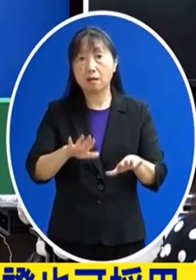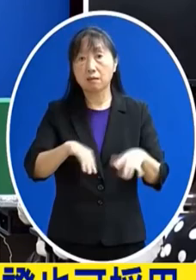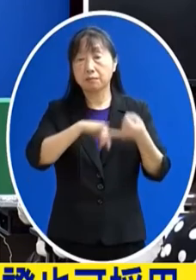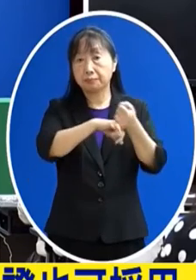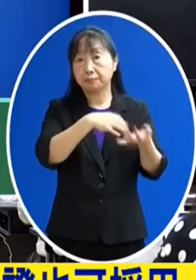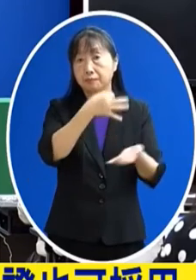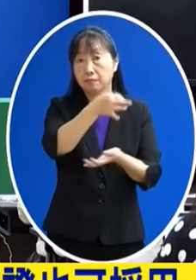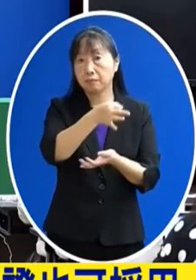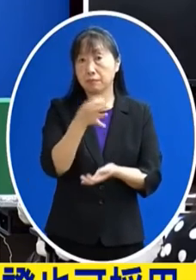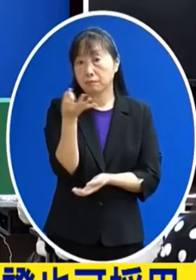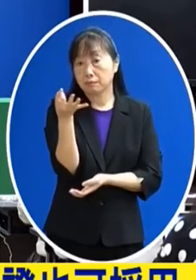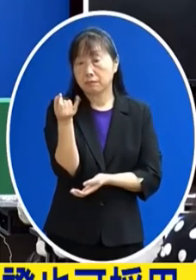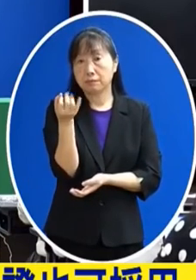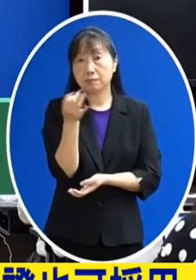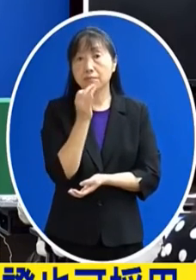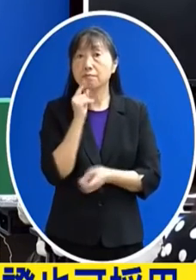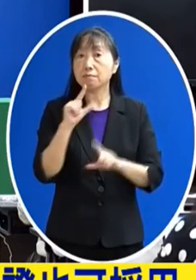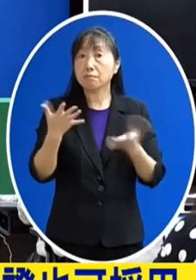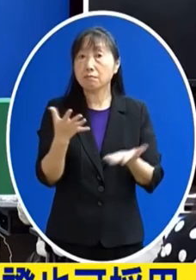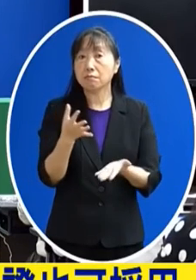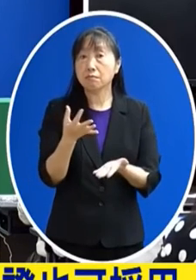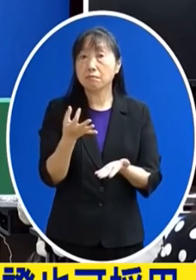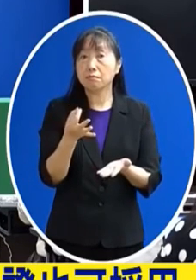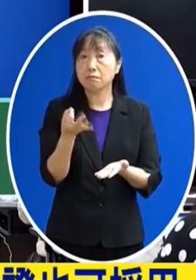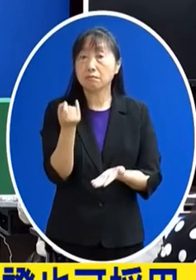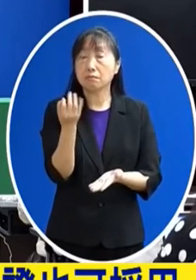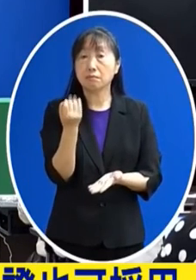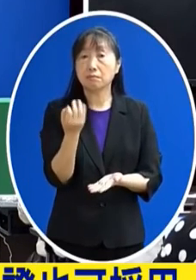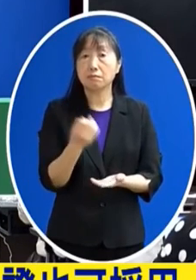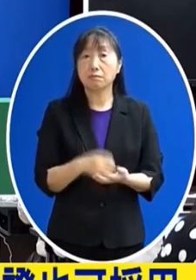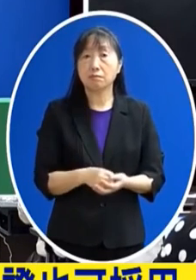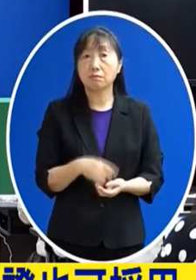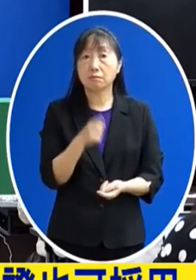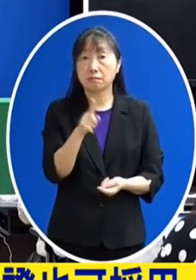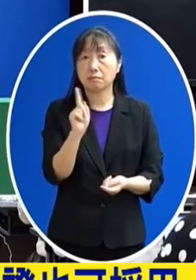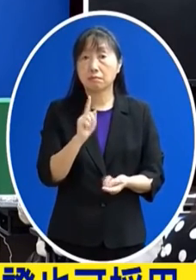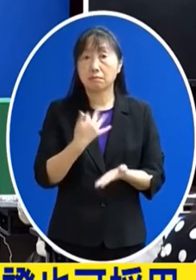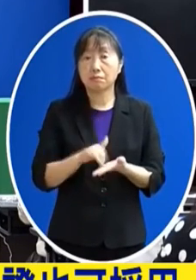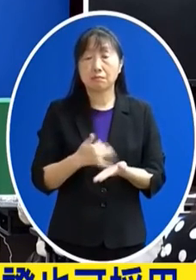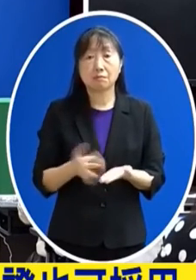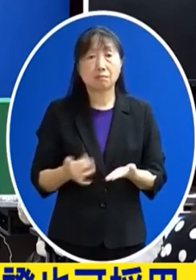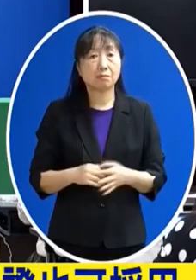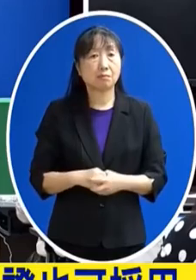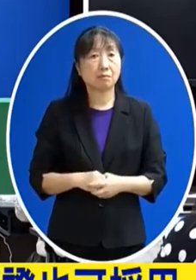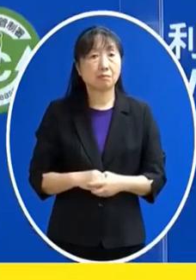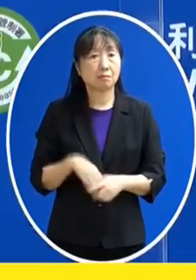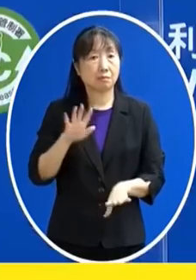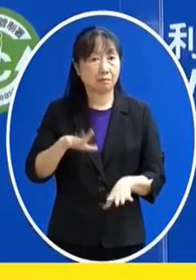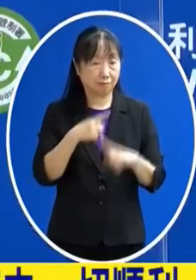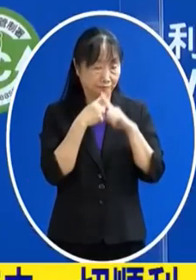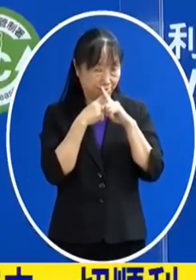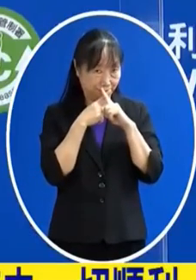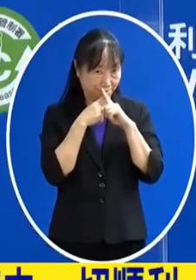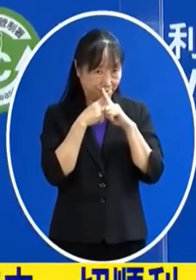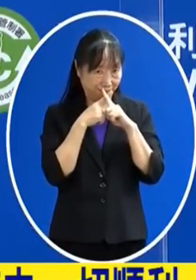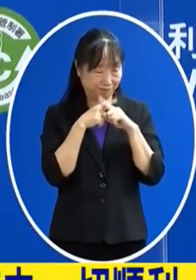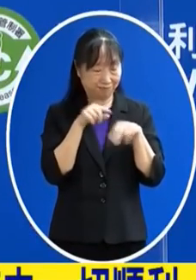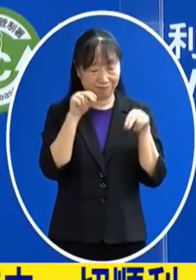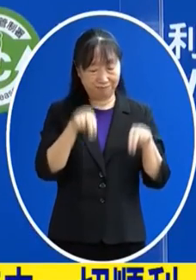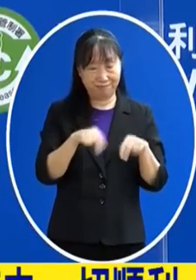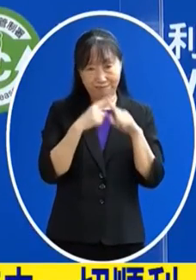购的这个金额的部分大概是多少？每一剂平均大概是怎么算？ 哦，金额现在是在保密协定里